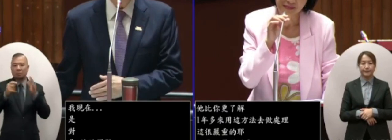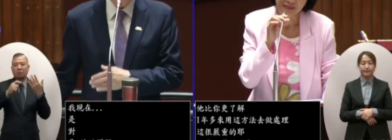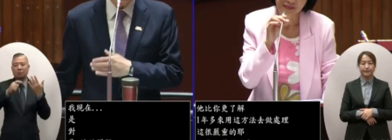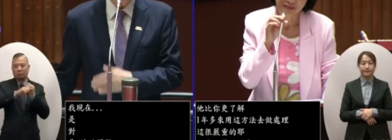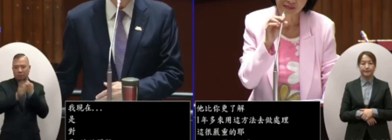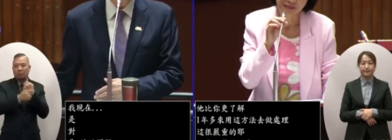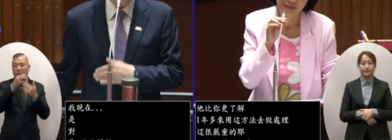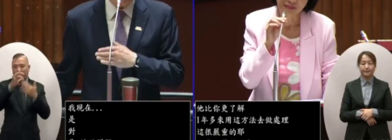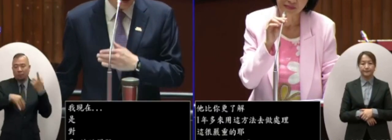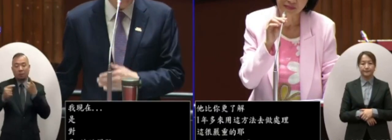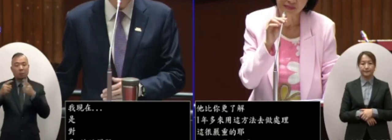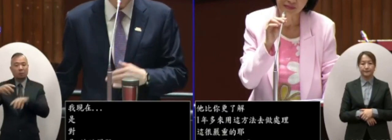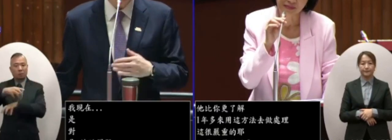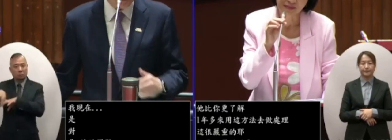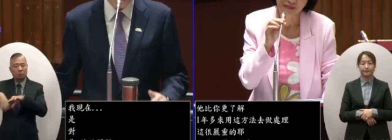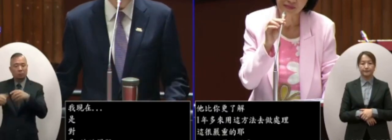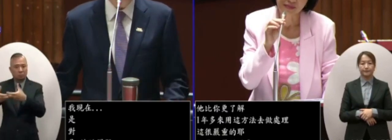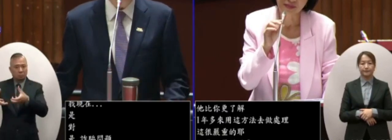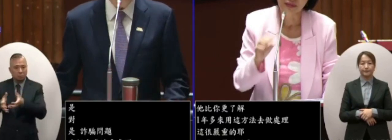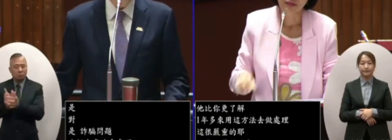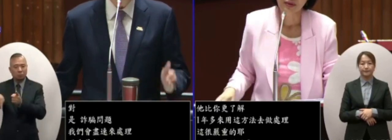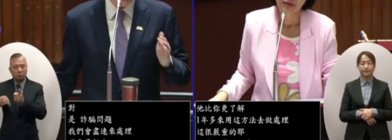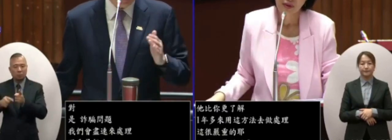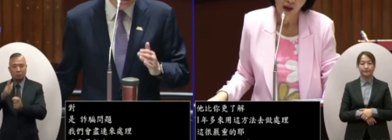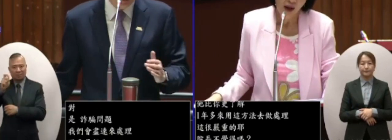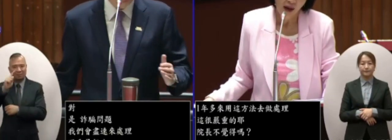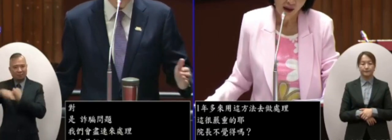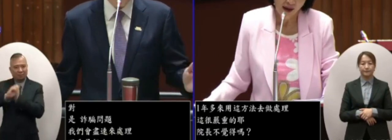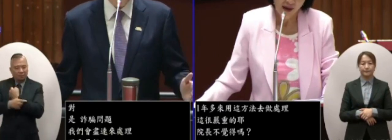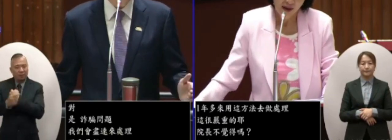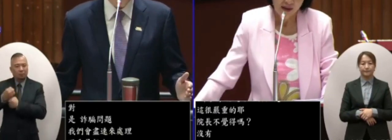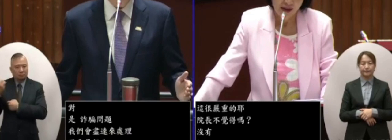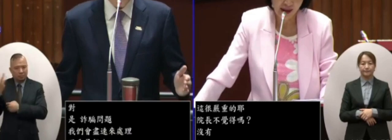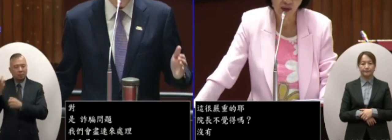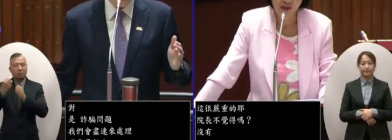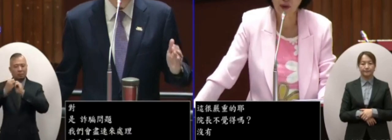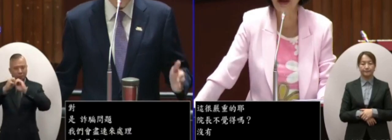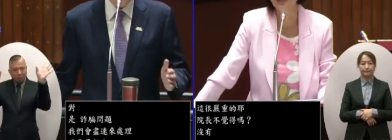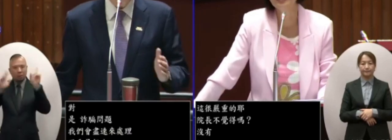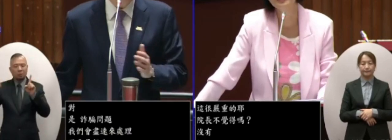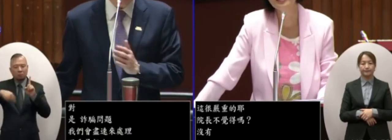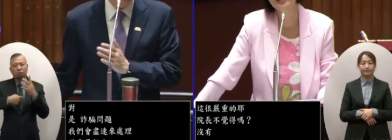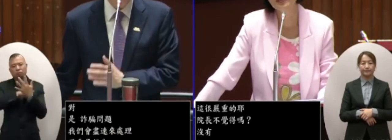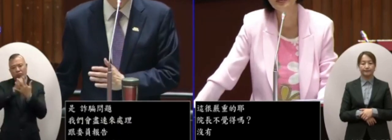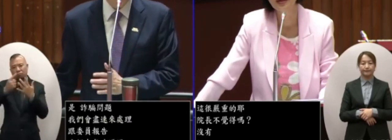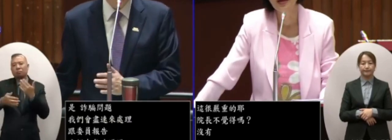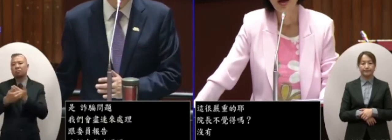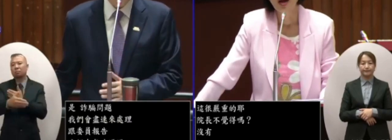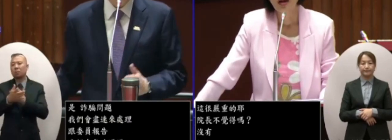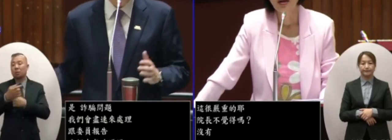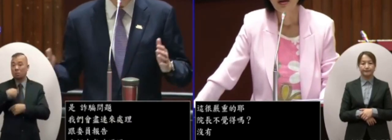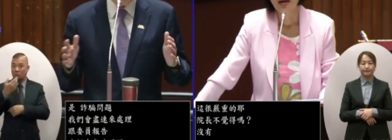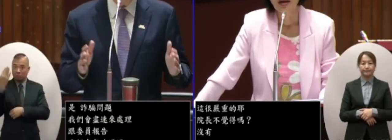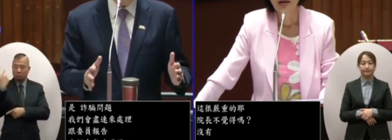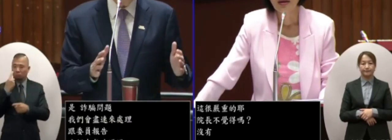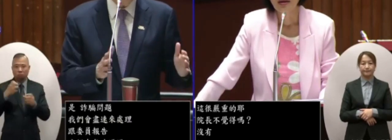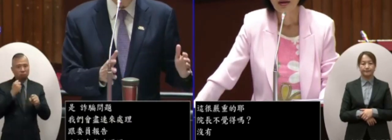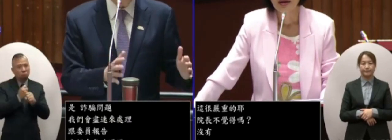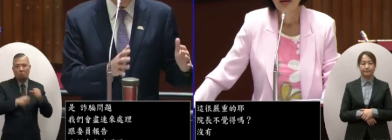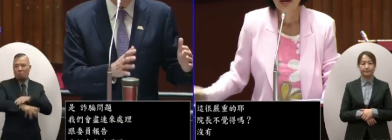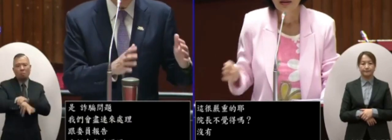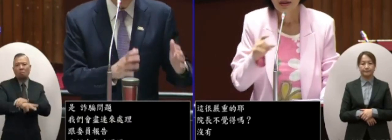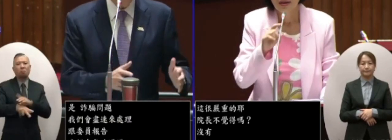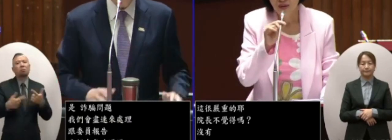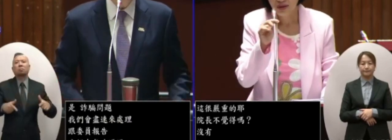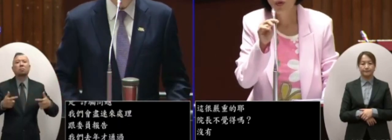9月份才公布了3个执法。所以他们一步一步的来处理，并不是说我们过去不作为，是现在到了我们必须面对现